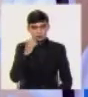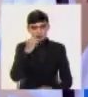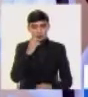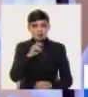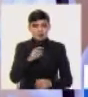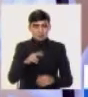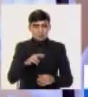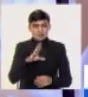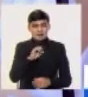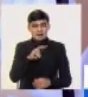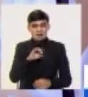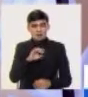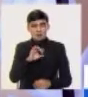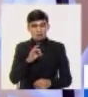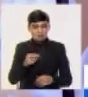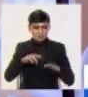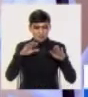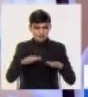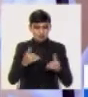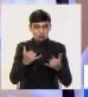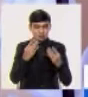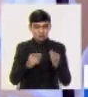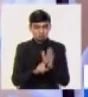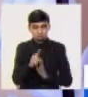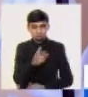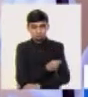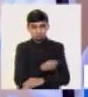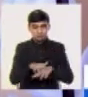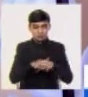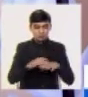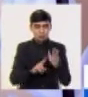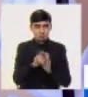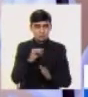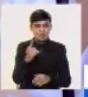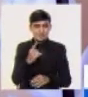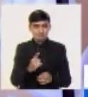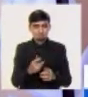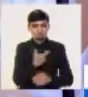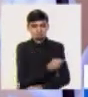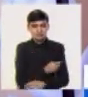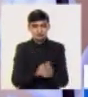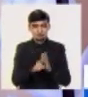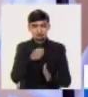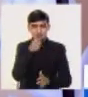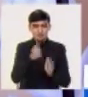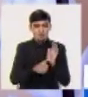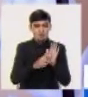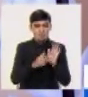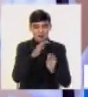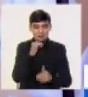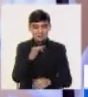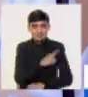Спасибо, Наталья. Великобритания с сегодняшнего дня начинает прививать население. Первыми вакцину получат люди старше 80 лет и